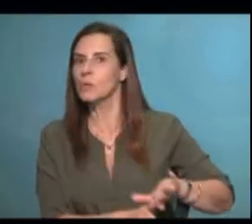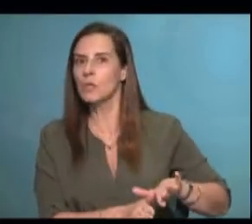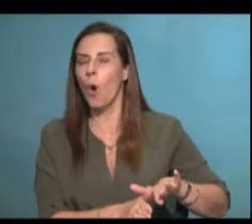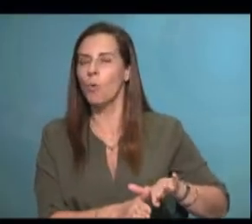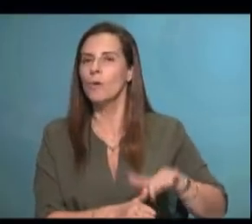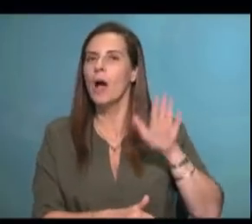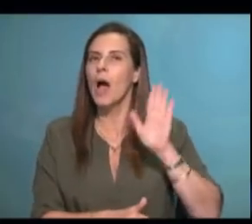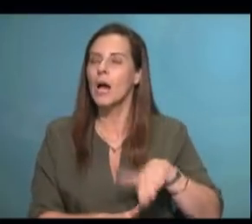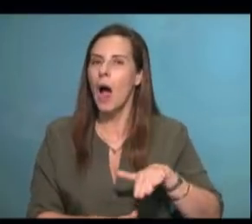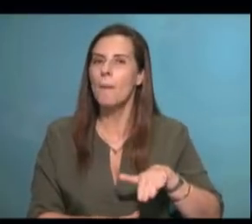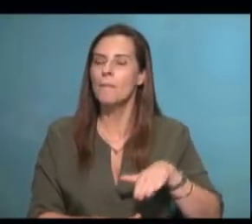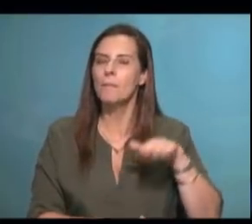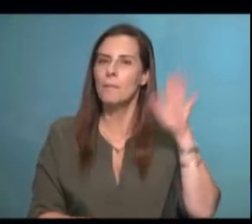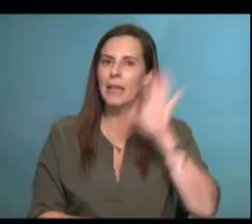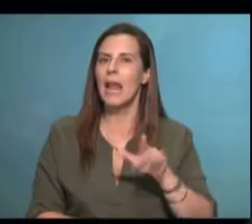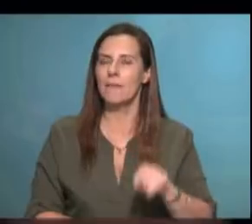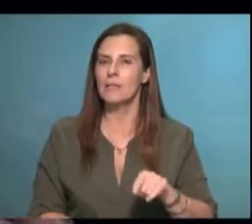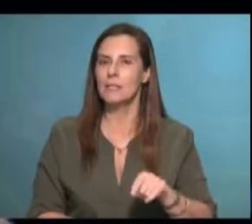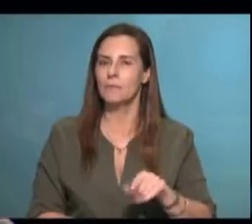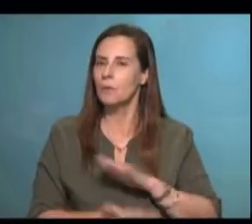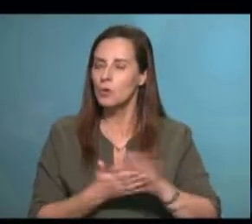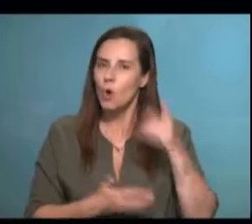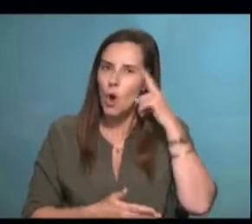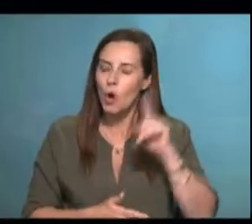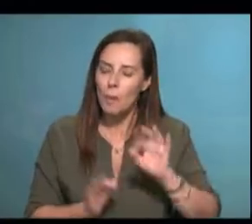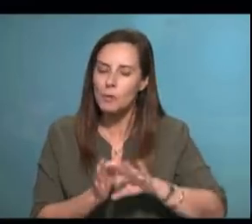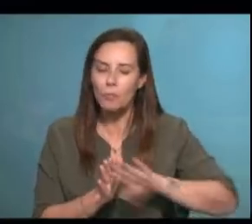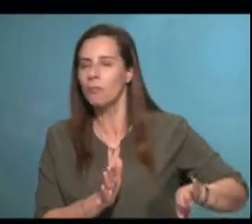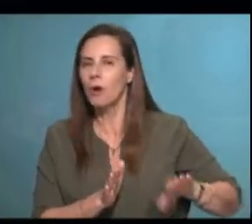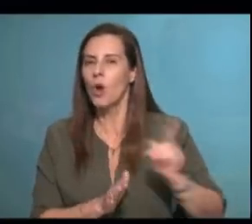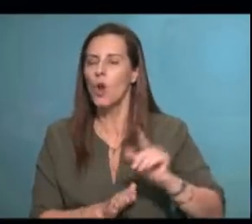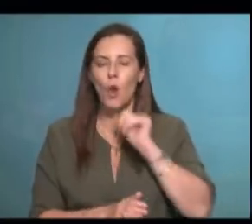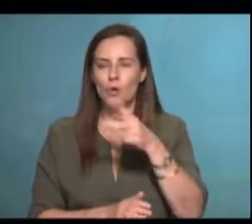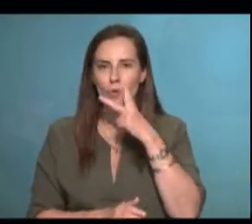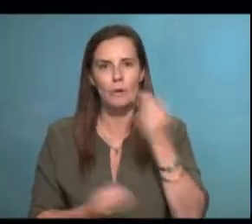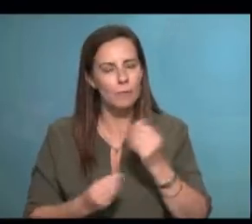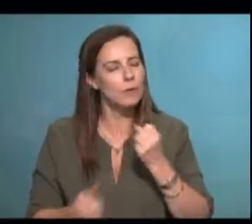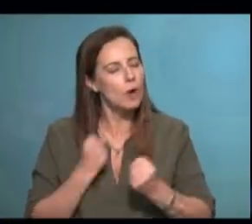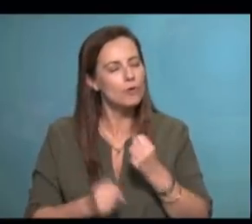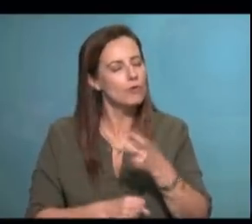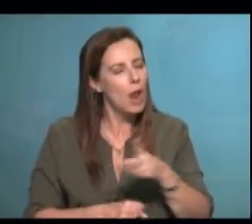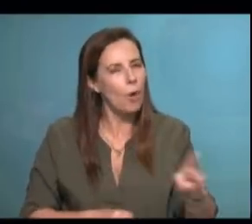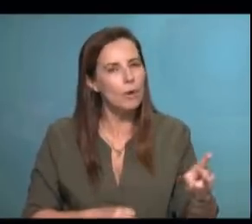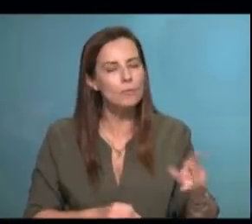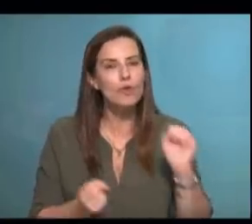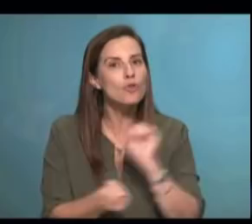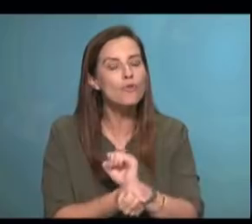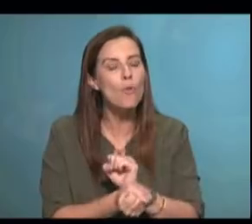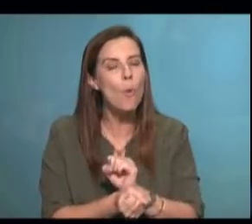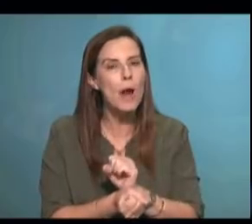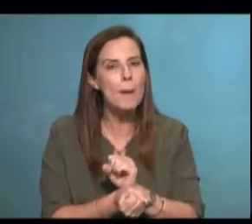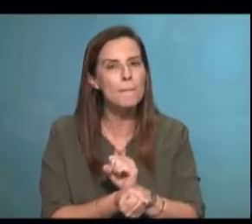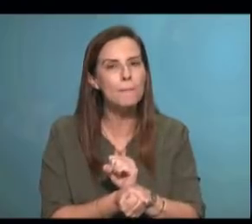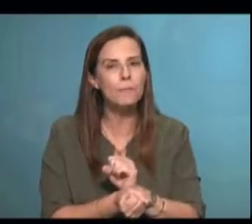מאנשי הטלוויזיה הישראלית, שפשוט לא ידעו, מודרו מהחומרים, חומרים קשים של חללים, של הרוגים, של שבויים בעיקר,